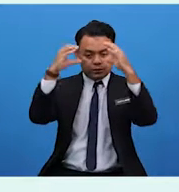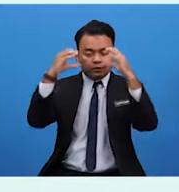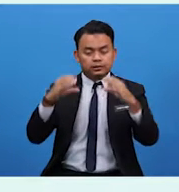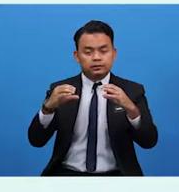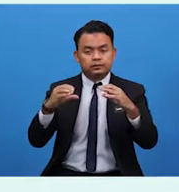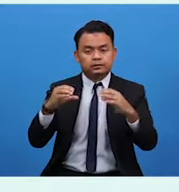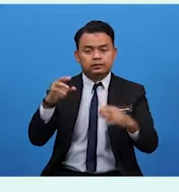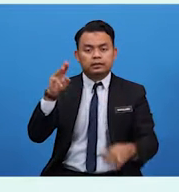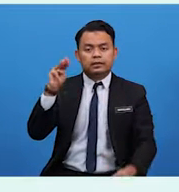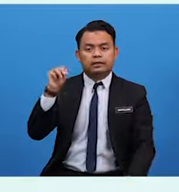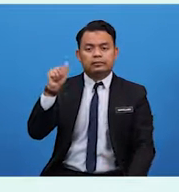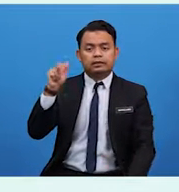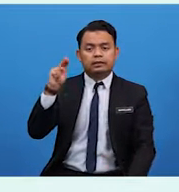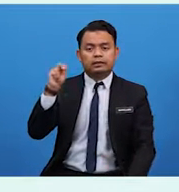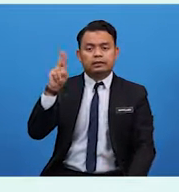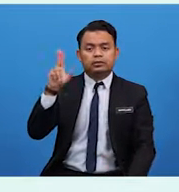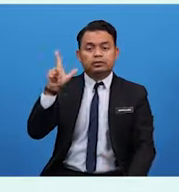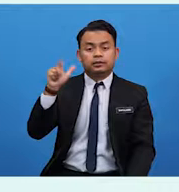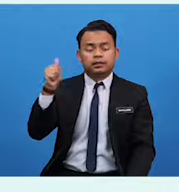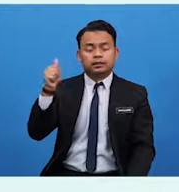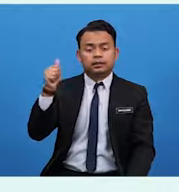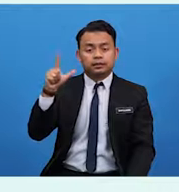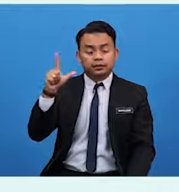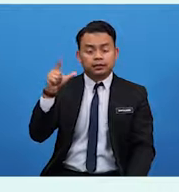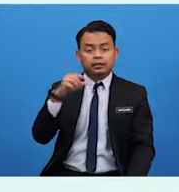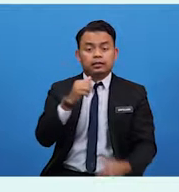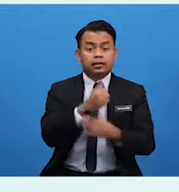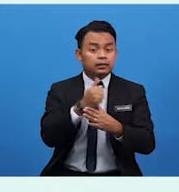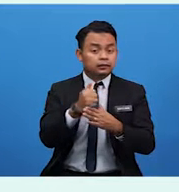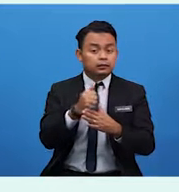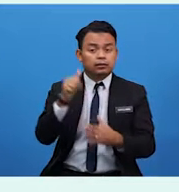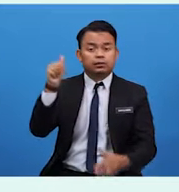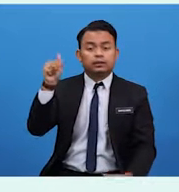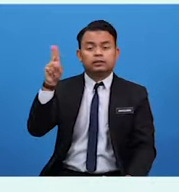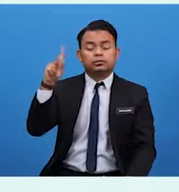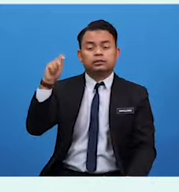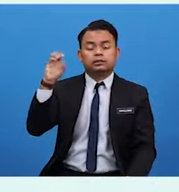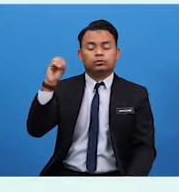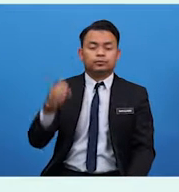Dalam situasi ini, jika tenaga elektrik terlebih disalurkan pada